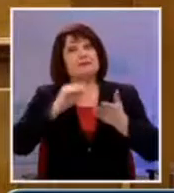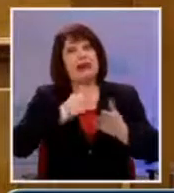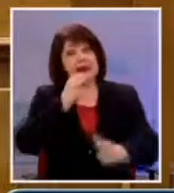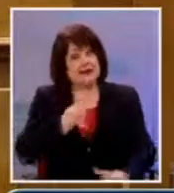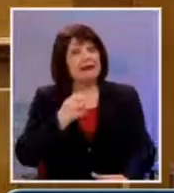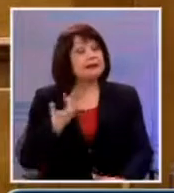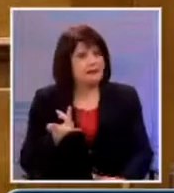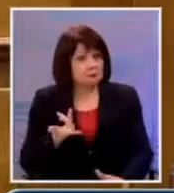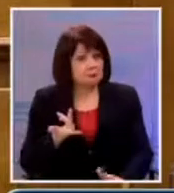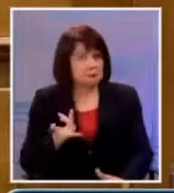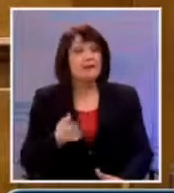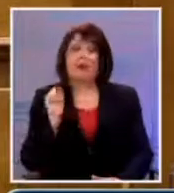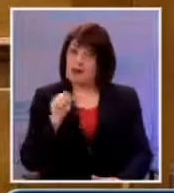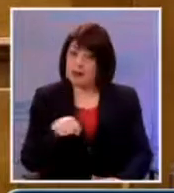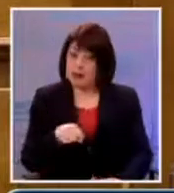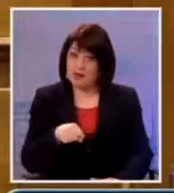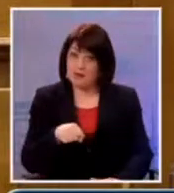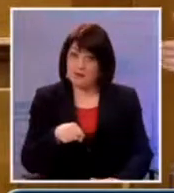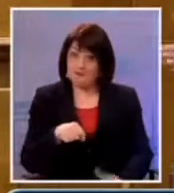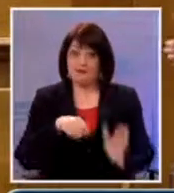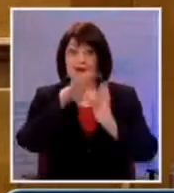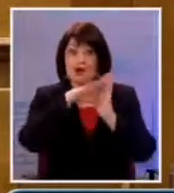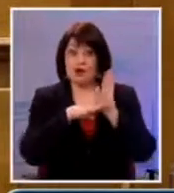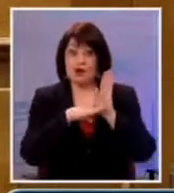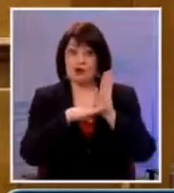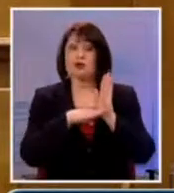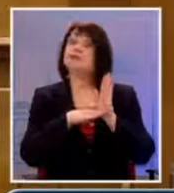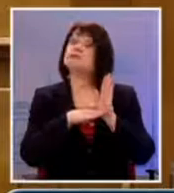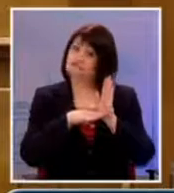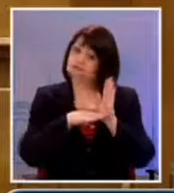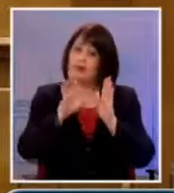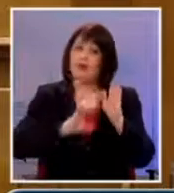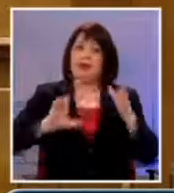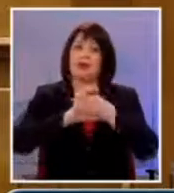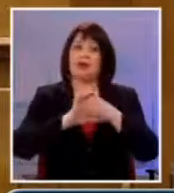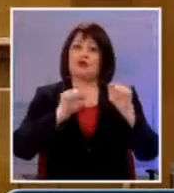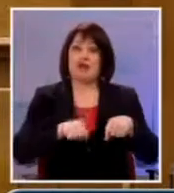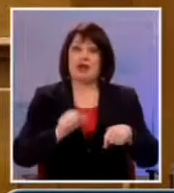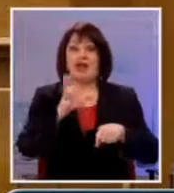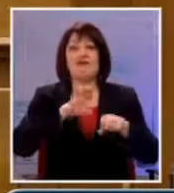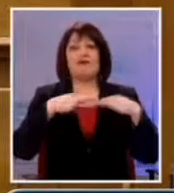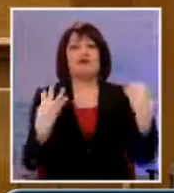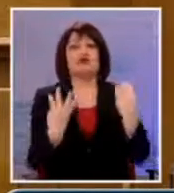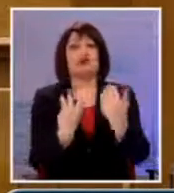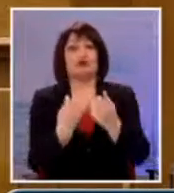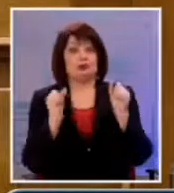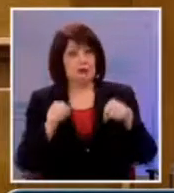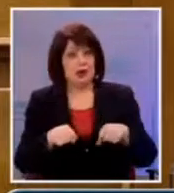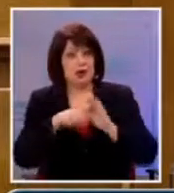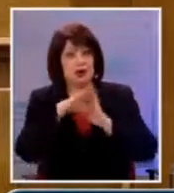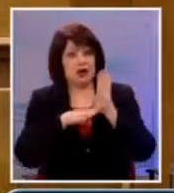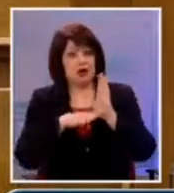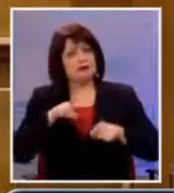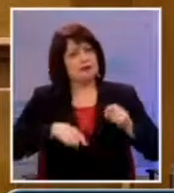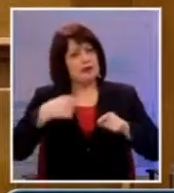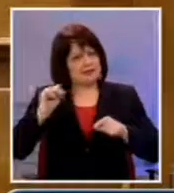φορά. Ναι, σε κανόνες, όπως είναι στην Ευρωπαϊκή Ένωση, στην Ευρωζώνη, με τους οποίους δεν συμφωνούμε